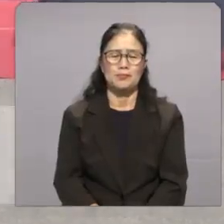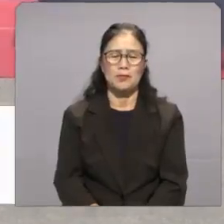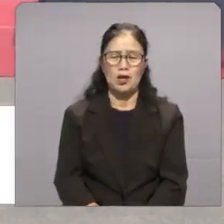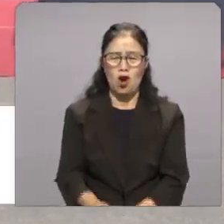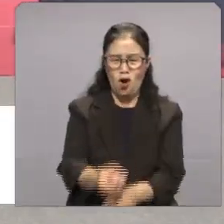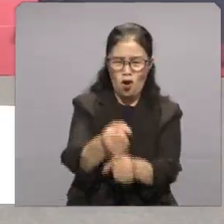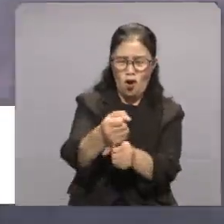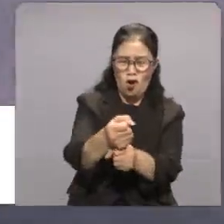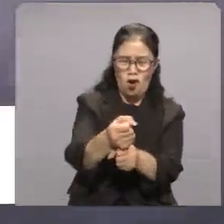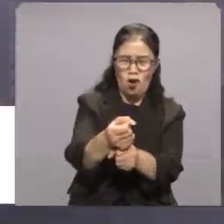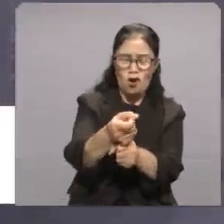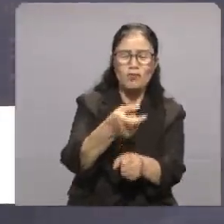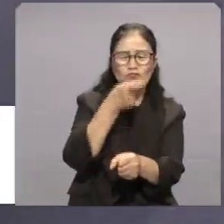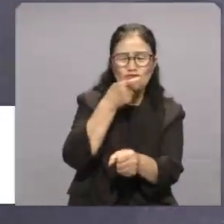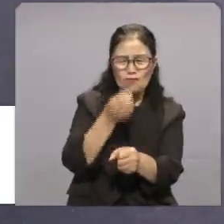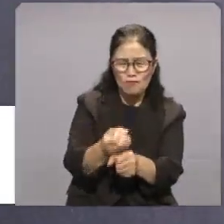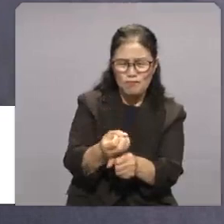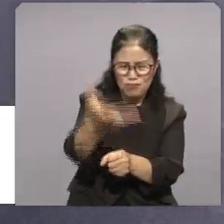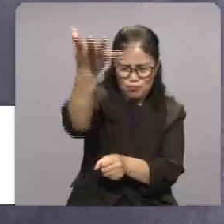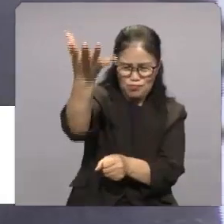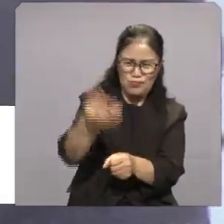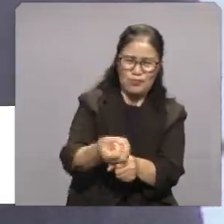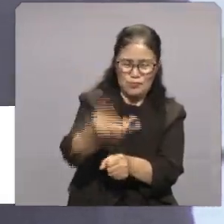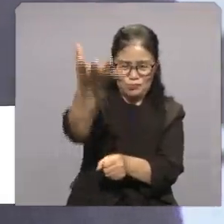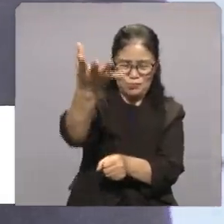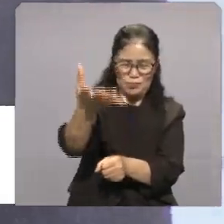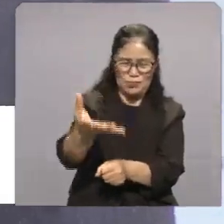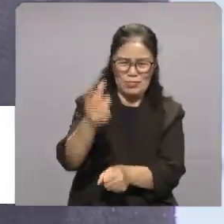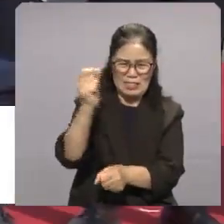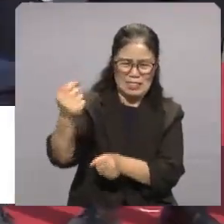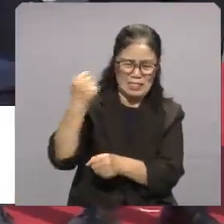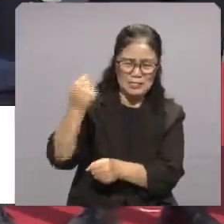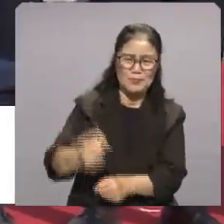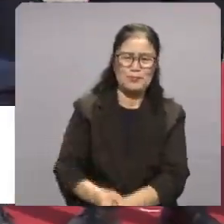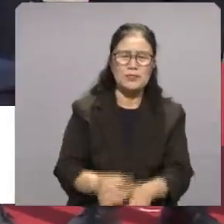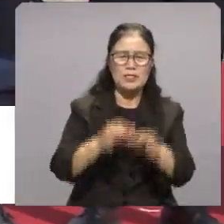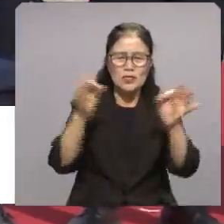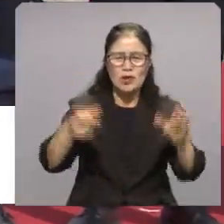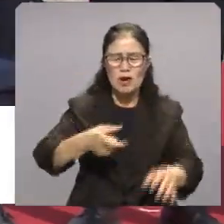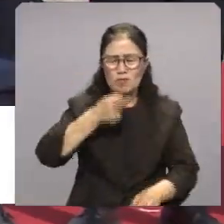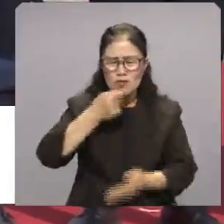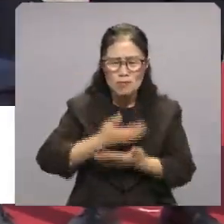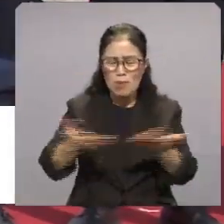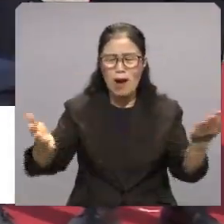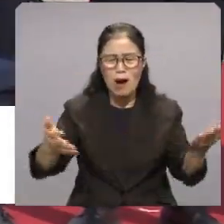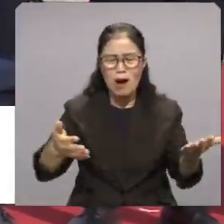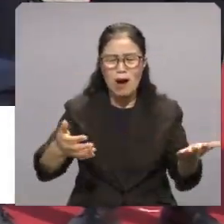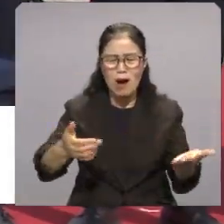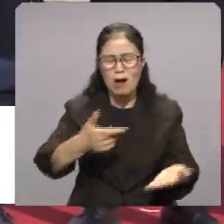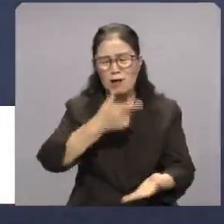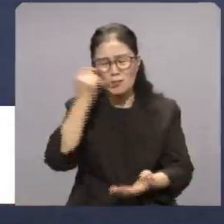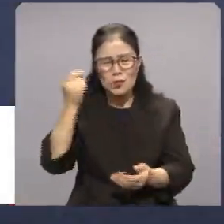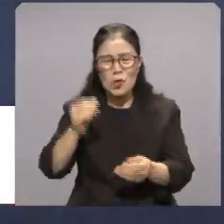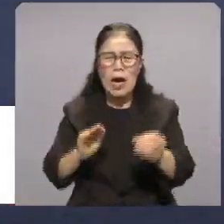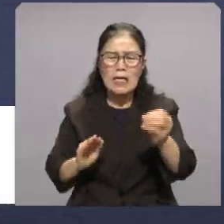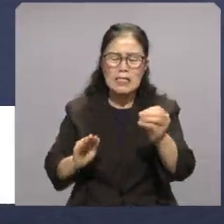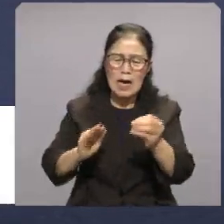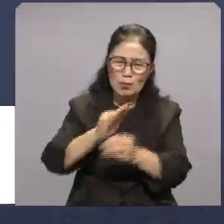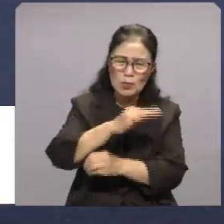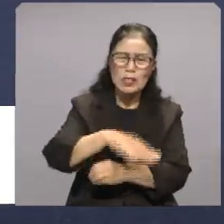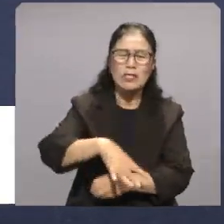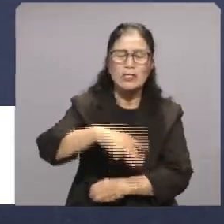소방 호스를 통해 수돗물이 강하게 뿌려집니다. 그동안 공급되지 않던 인천 장봉도에서 나온